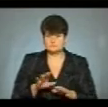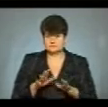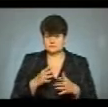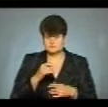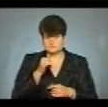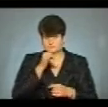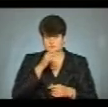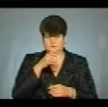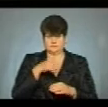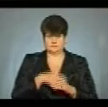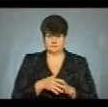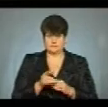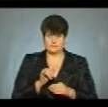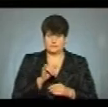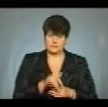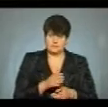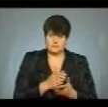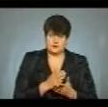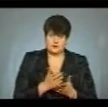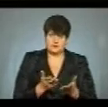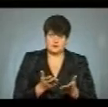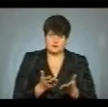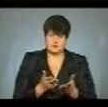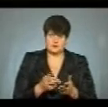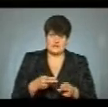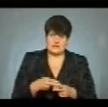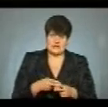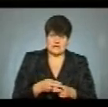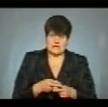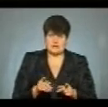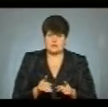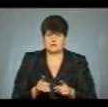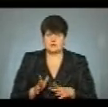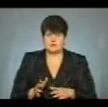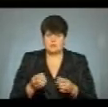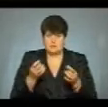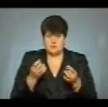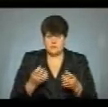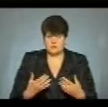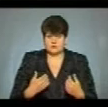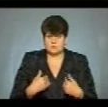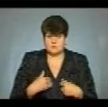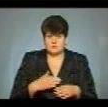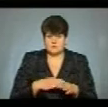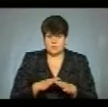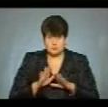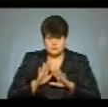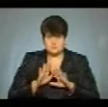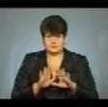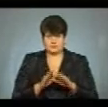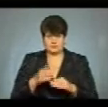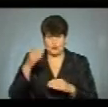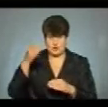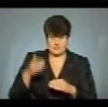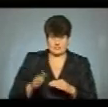могла зрозуміти, чи в нього є якийсь ніж, чи що. Він просто мене повністю прижав до стіни.